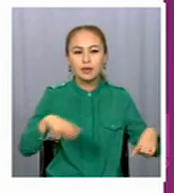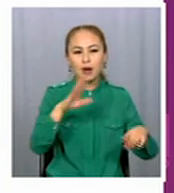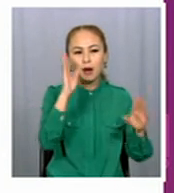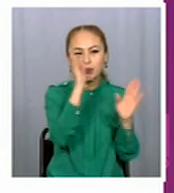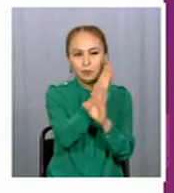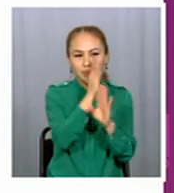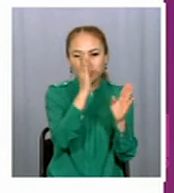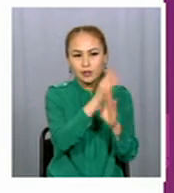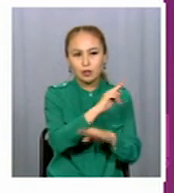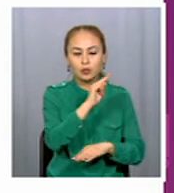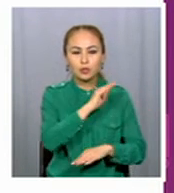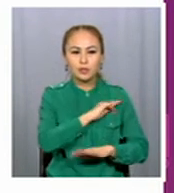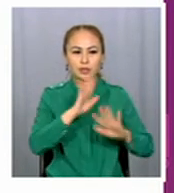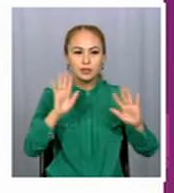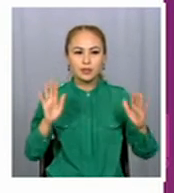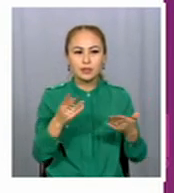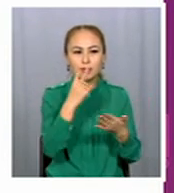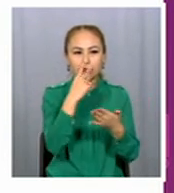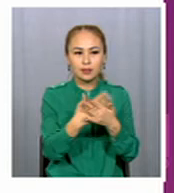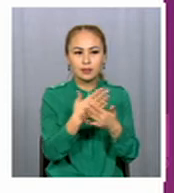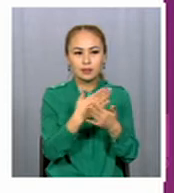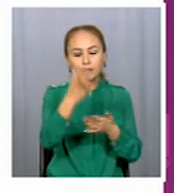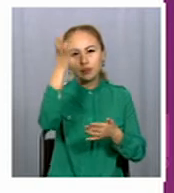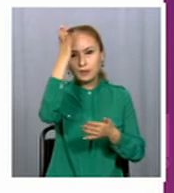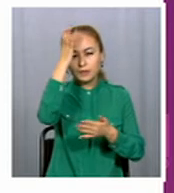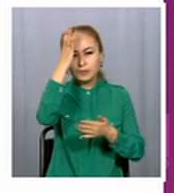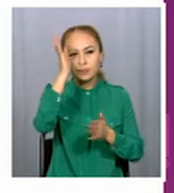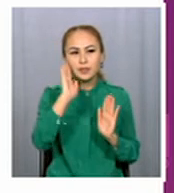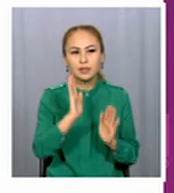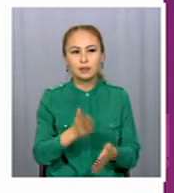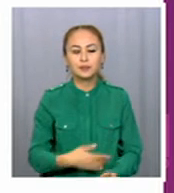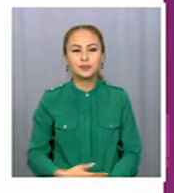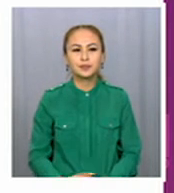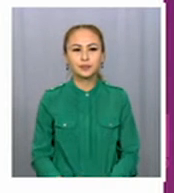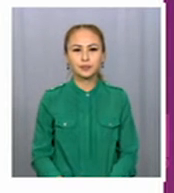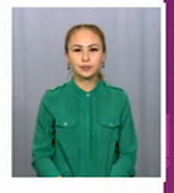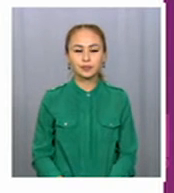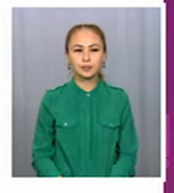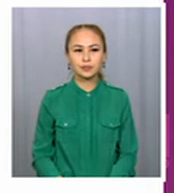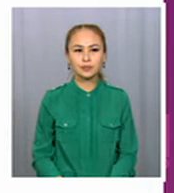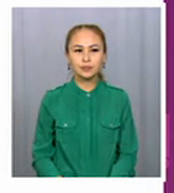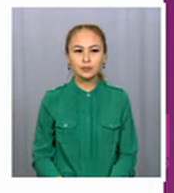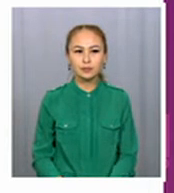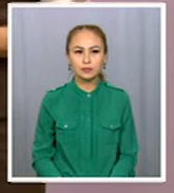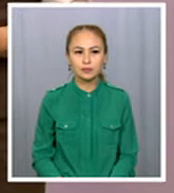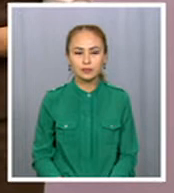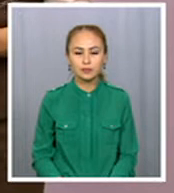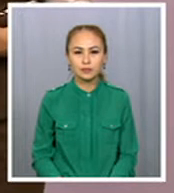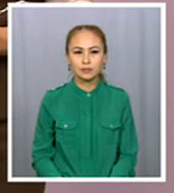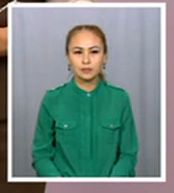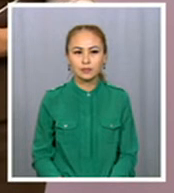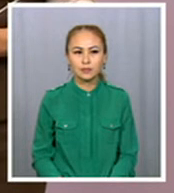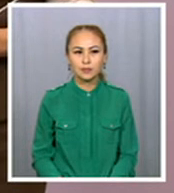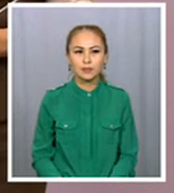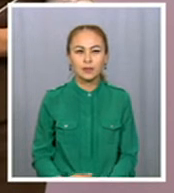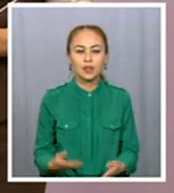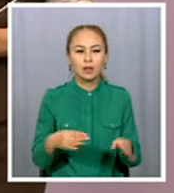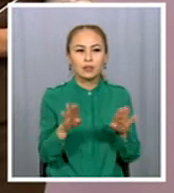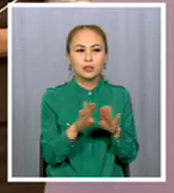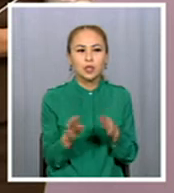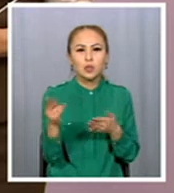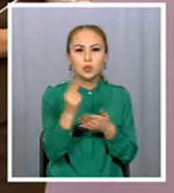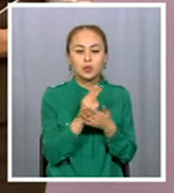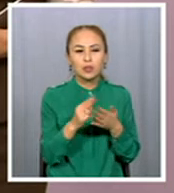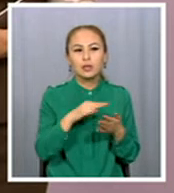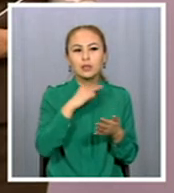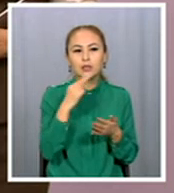басқа да атмосфералық құбылыстарды зерттейтін ғылым саласы екен. Оқушылар, суретке назар